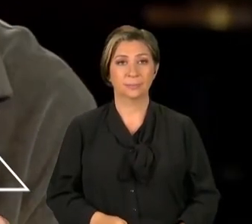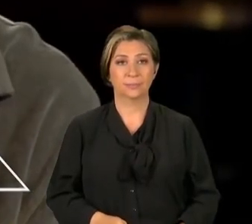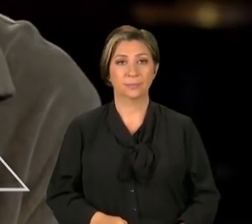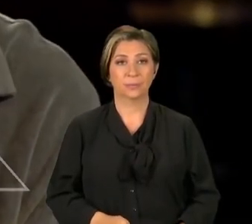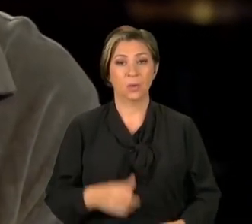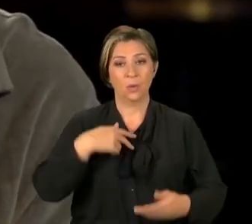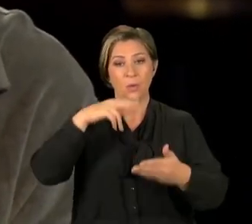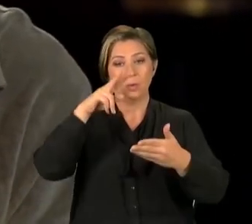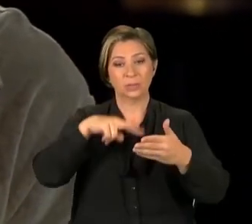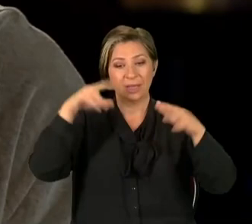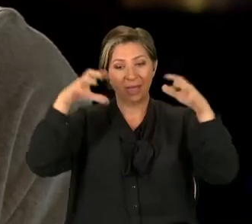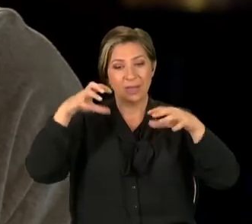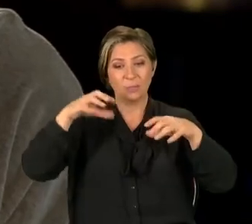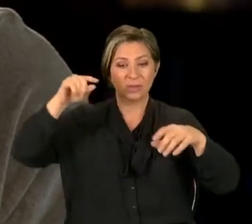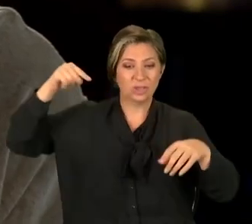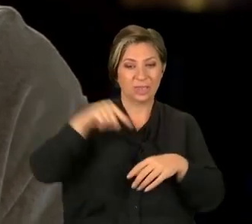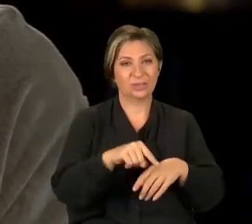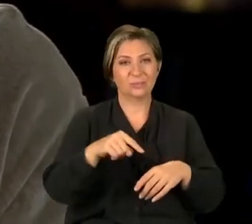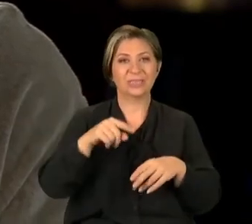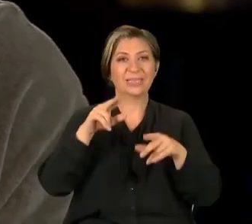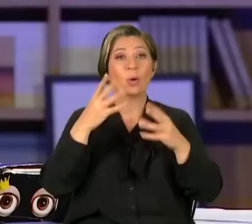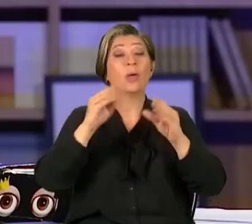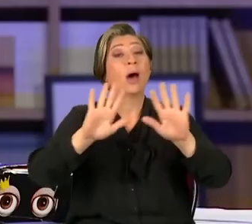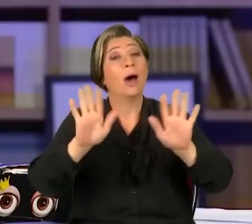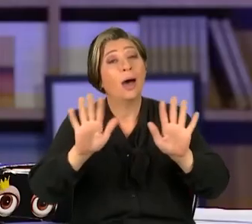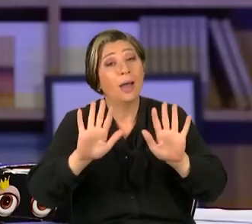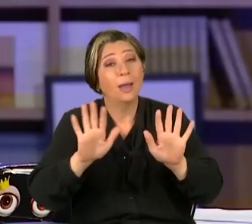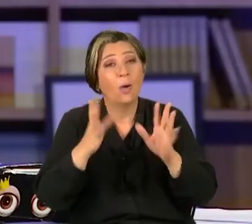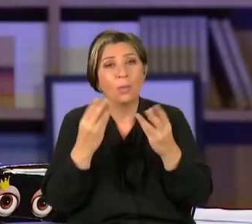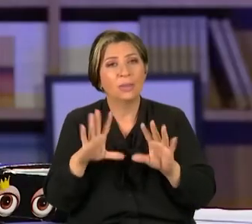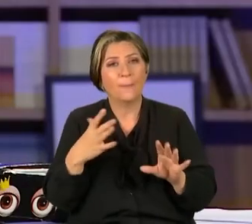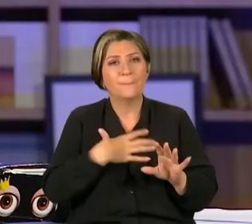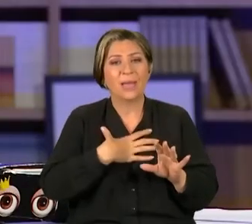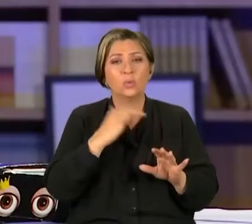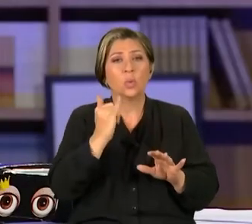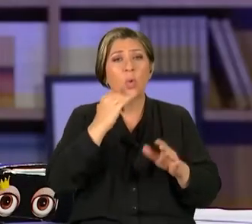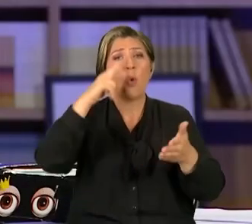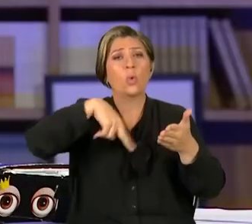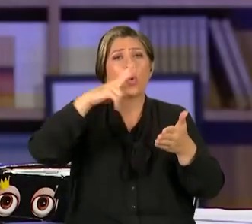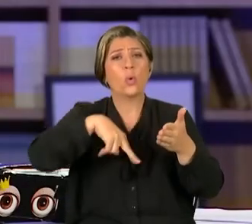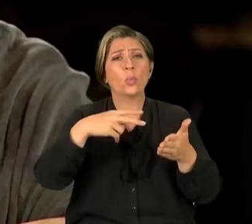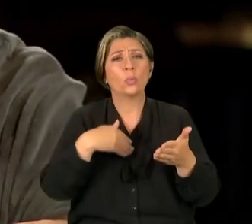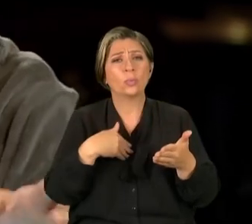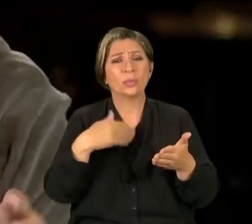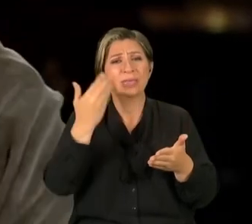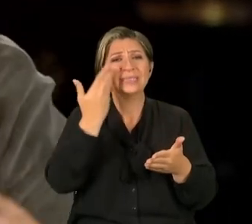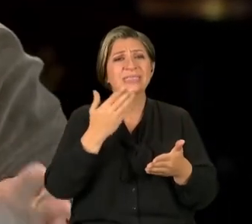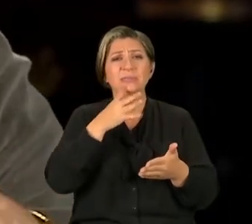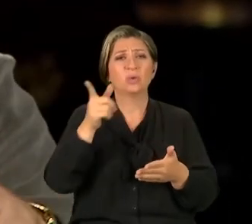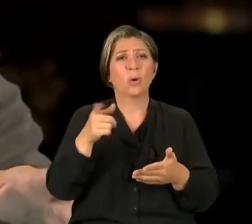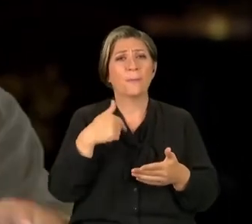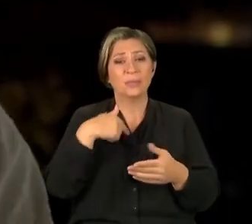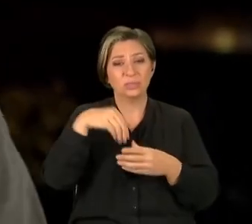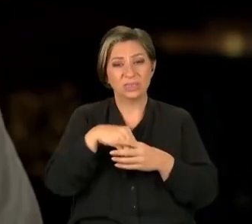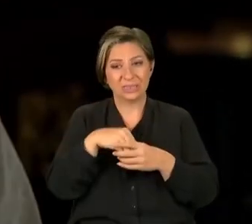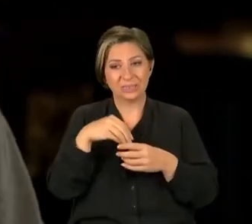biraz yağmur çaktı şimşek gibi oluyor Hayır öyle olmadı öyle olmadı ben kötü Okuyorum zaten Mesela